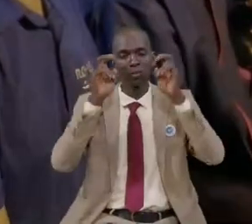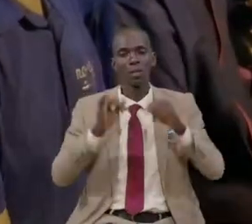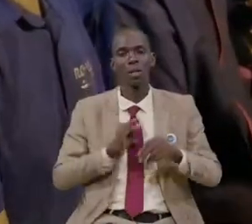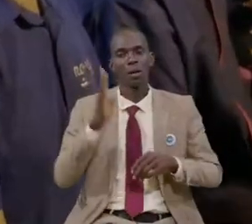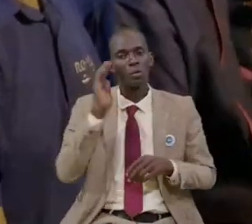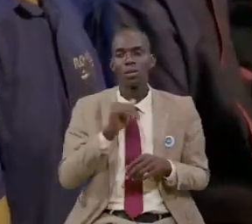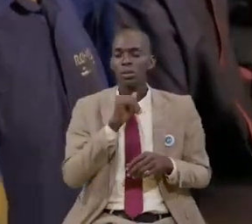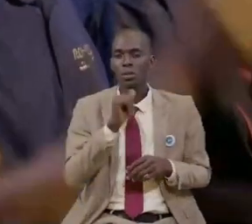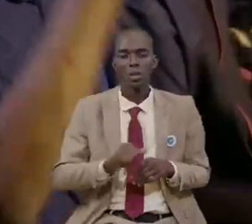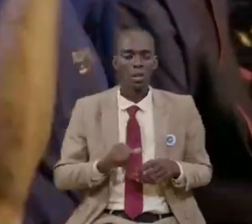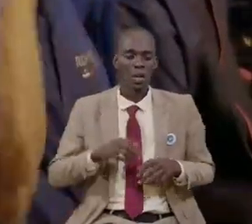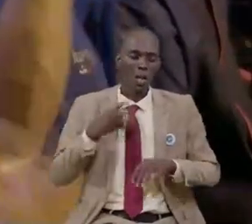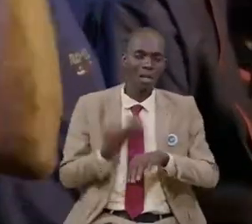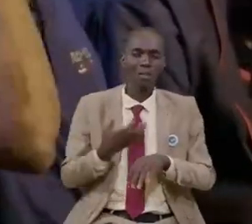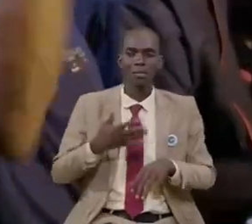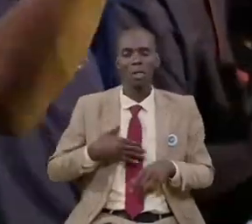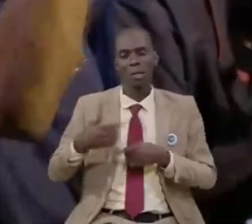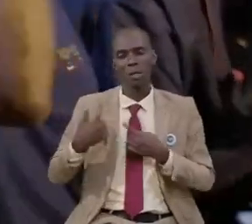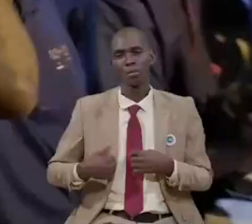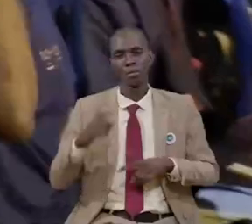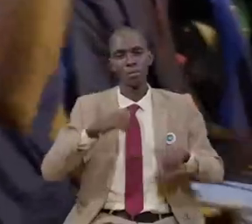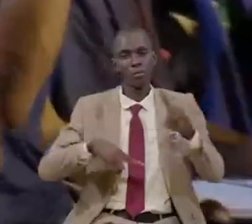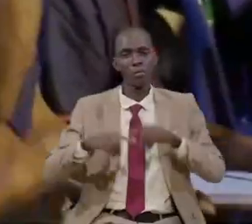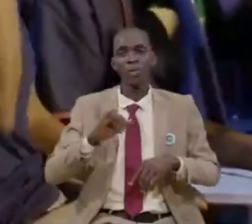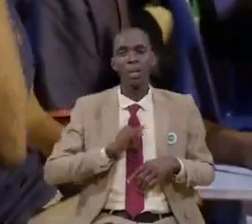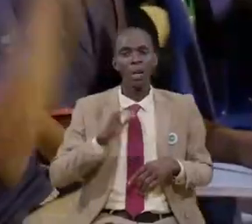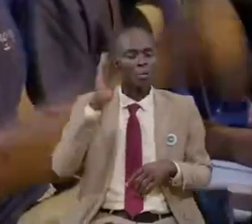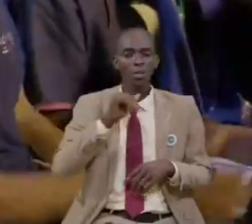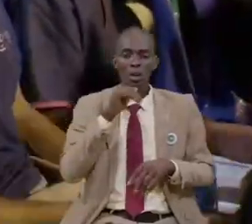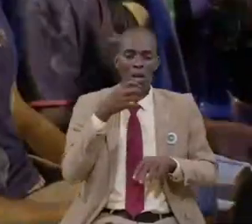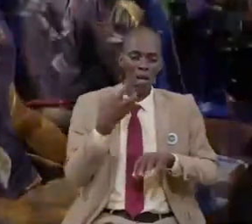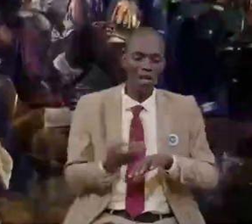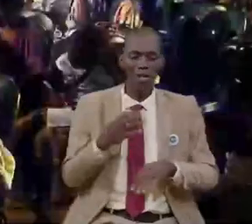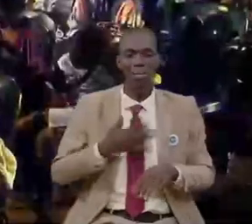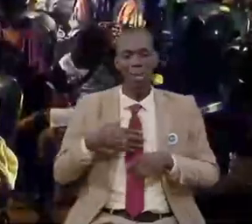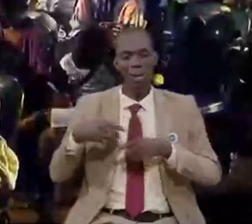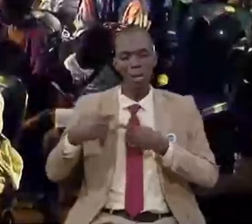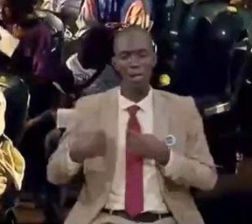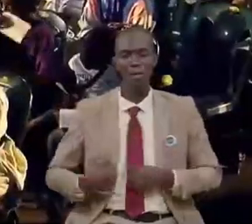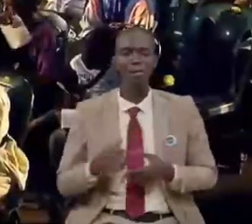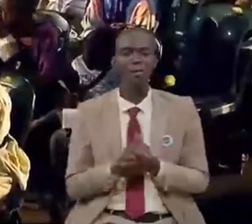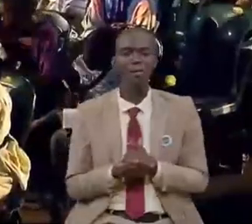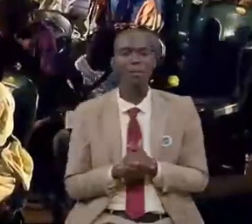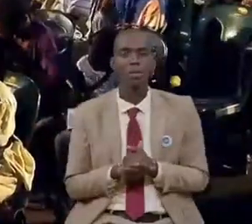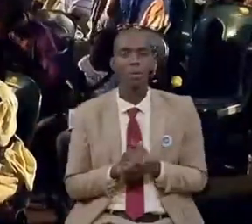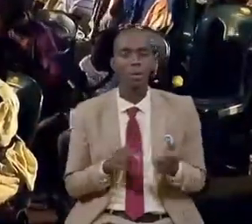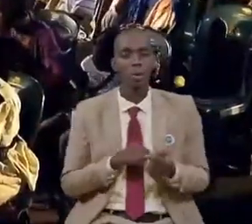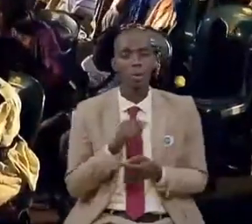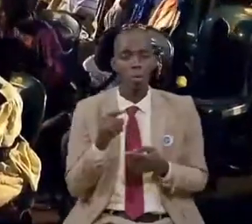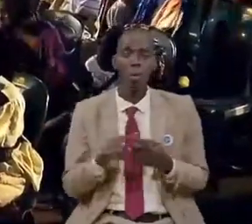vous bénisse. Dites cela plus haut. Je ne vais pas endurcir mon cœur. Lorsque le Seigneur vous dit,